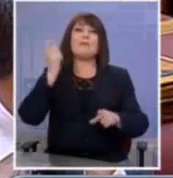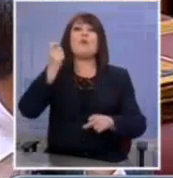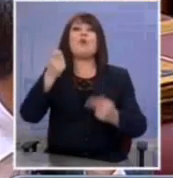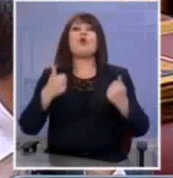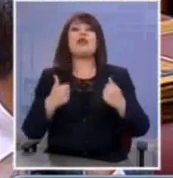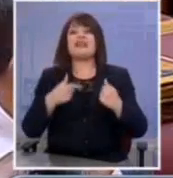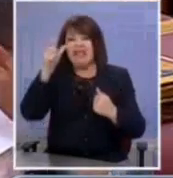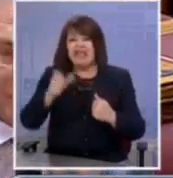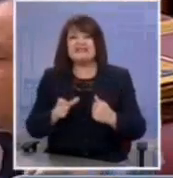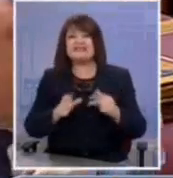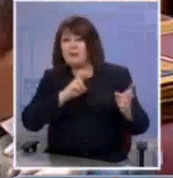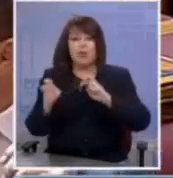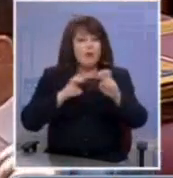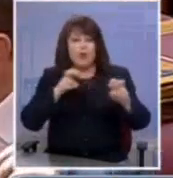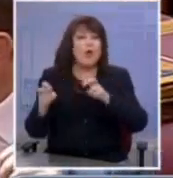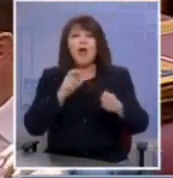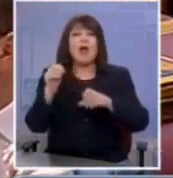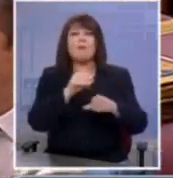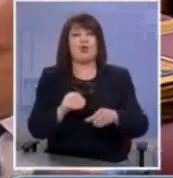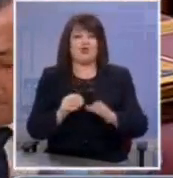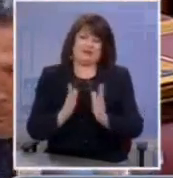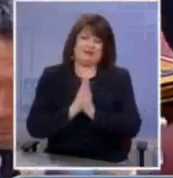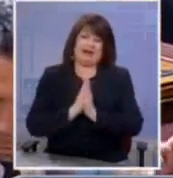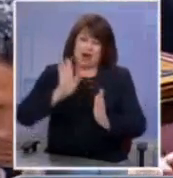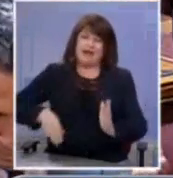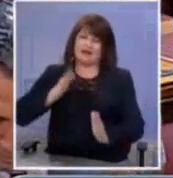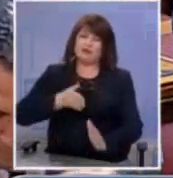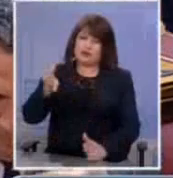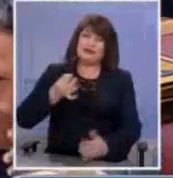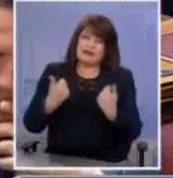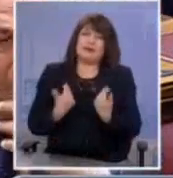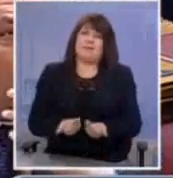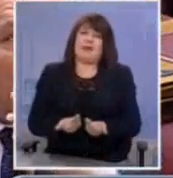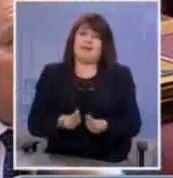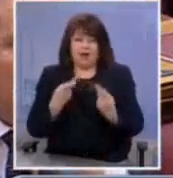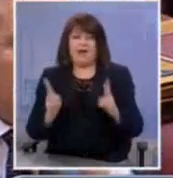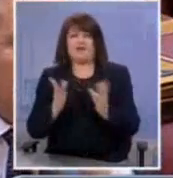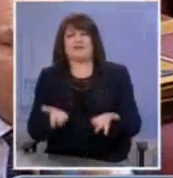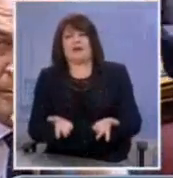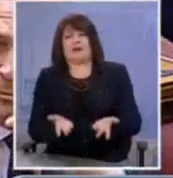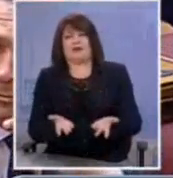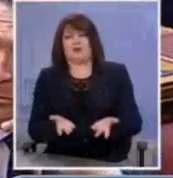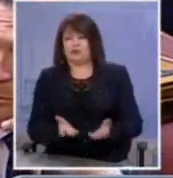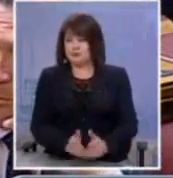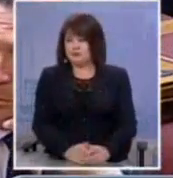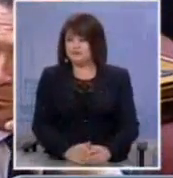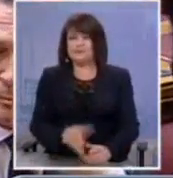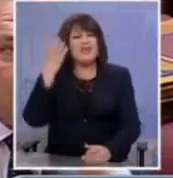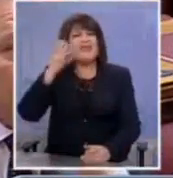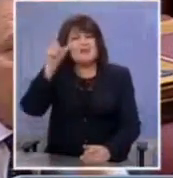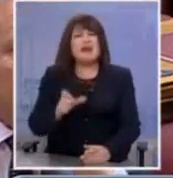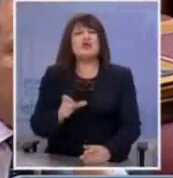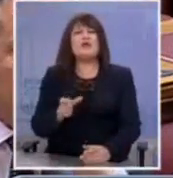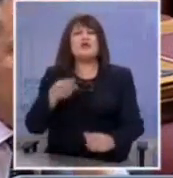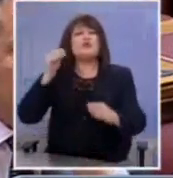δεκάδες πεδε που χει κάνει στην πολιτική του διαδρομή είναι ο τελευταίος λοιπόν αφήστε το τον κύριο πετράκο δεν θυμάται ούτε ο ίδιος